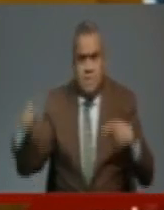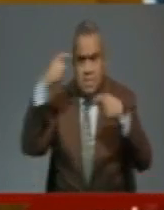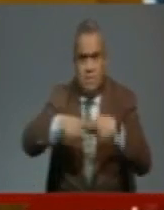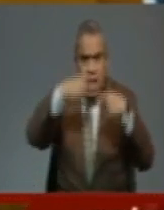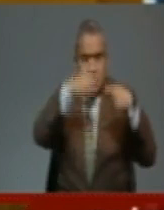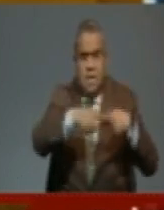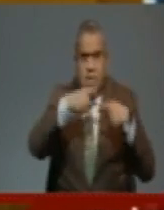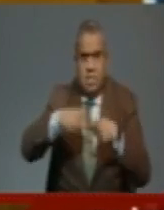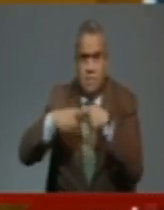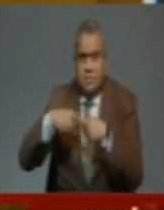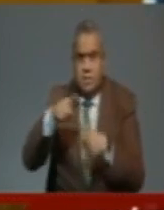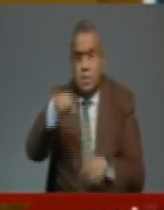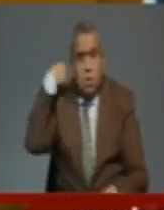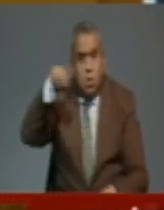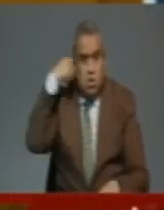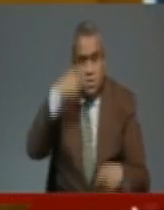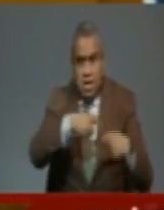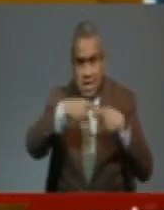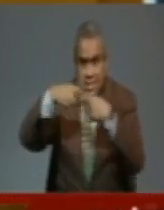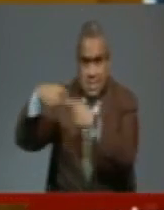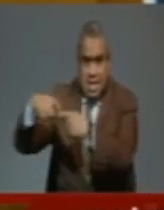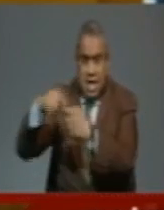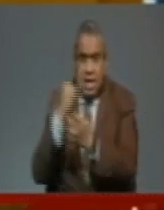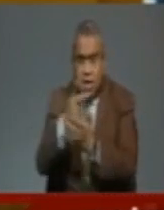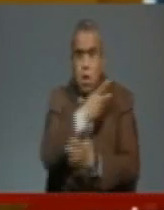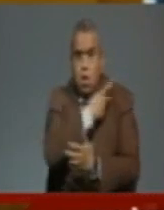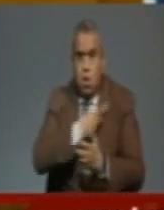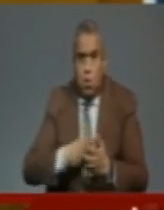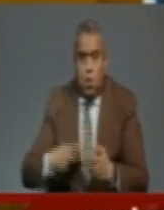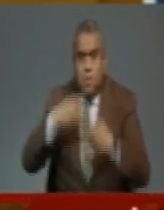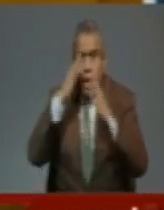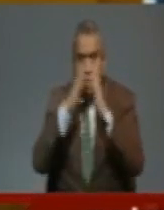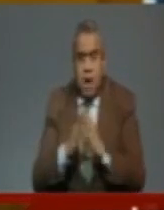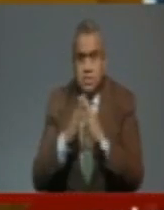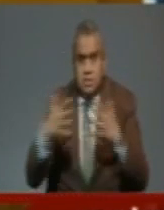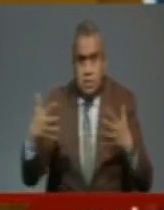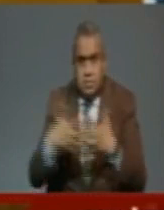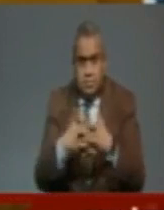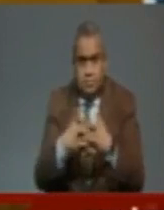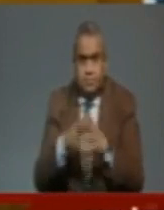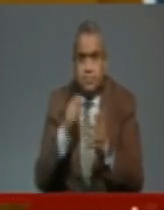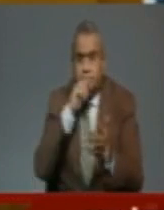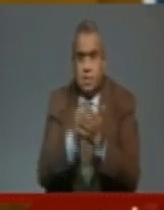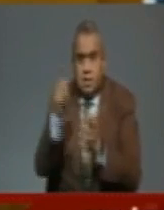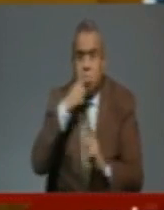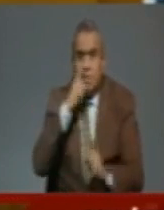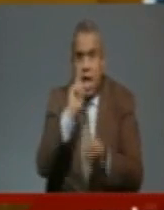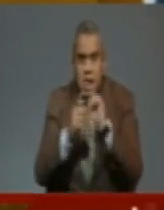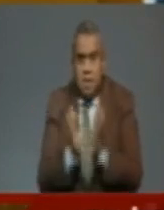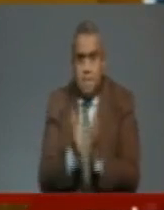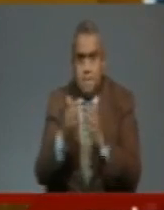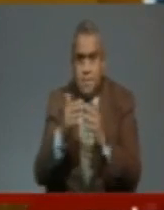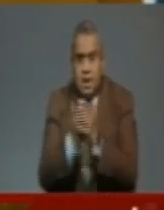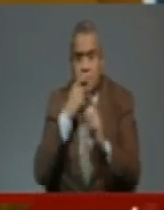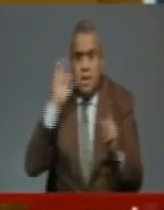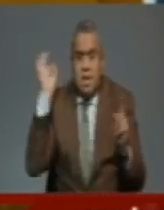احنا فندم وزارة النقل كجزء من الحكومة المصرية قمنا من خلال تنفيذ مجموعة من الأهداف الاستراتيجية في